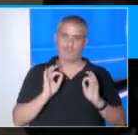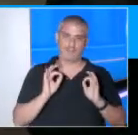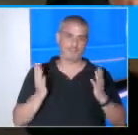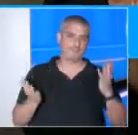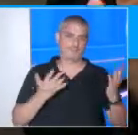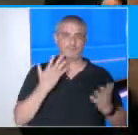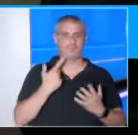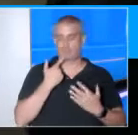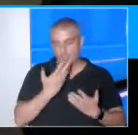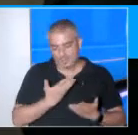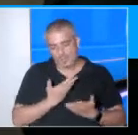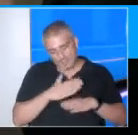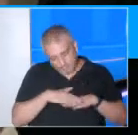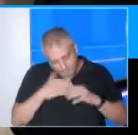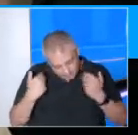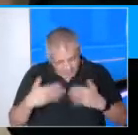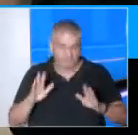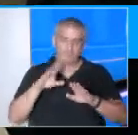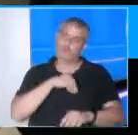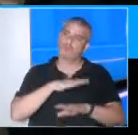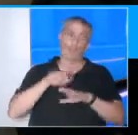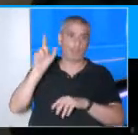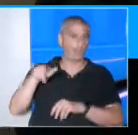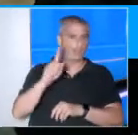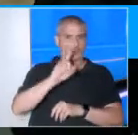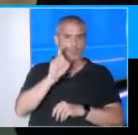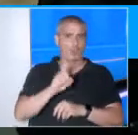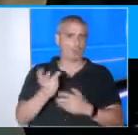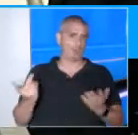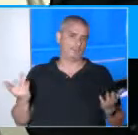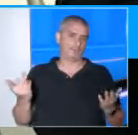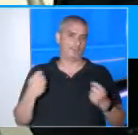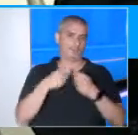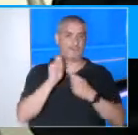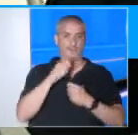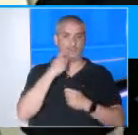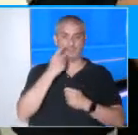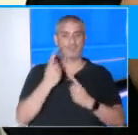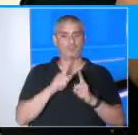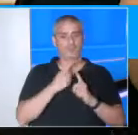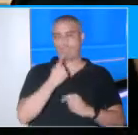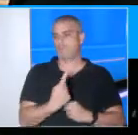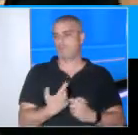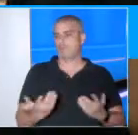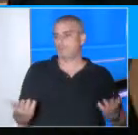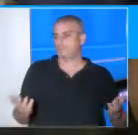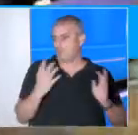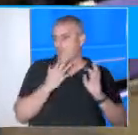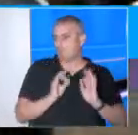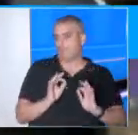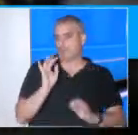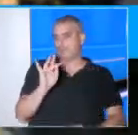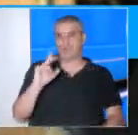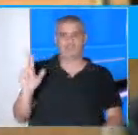שנקרא, מודה ועוזב ירוחם בעניין הזה, אבל יכול להיות שיצאה מחבר הכנסת דרי איזושהי אמירה אמיתית